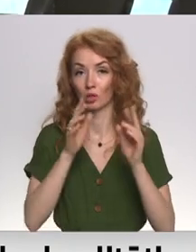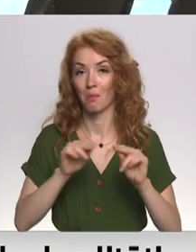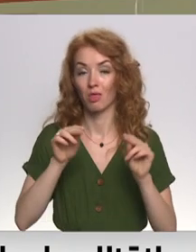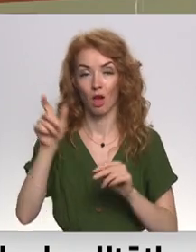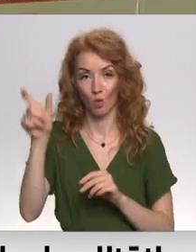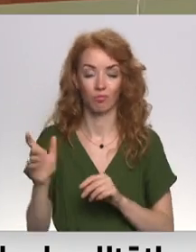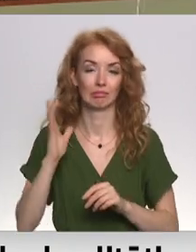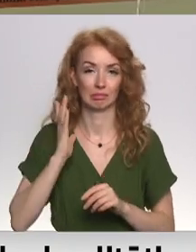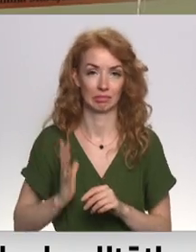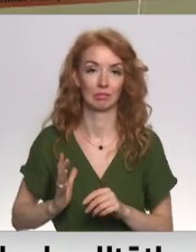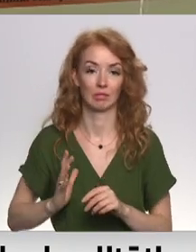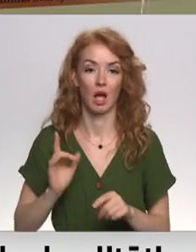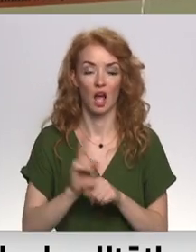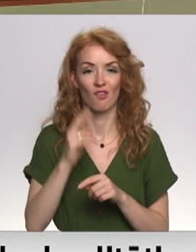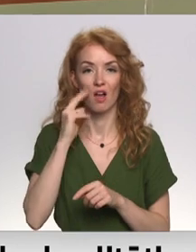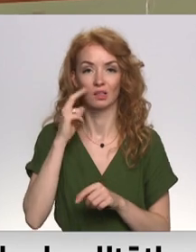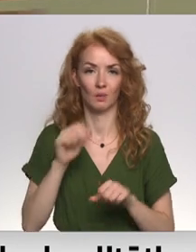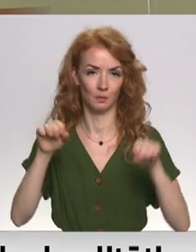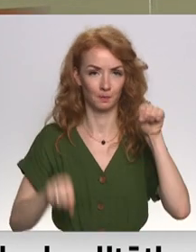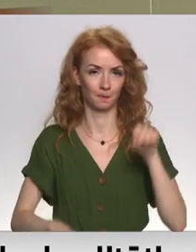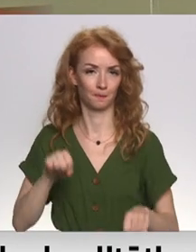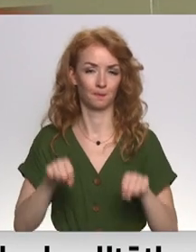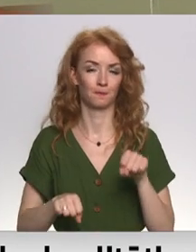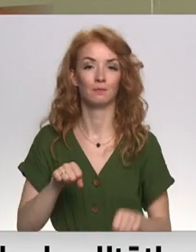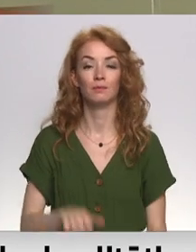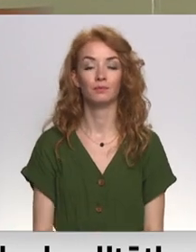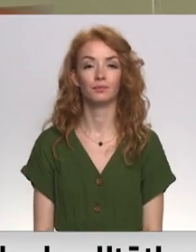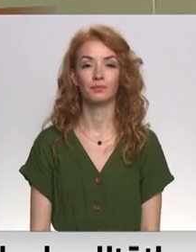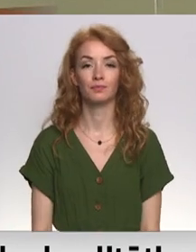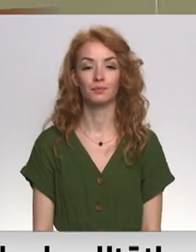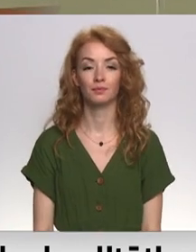saskarties arī par uzstājīgu vecāku attieksmi. Laura Jansone, Raivo Sarlainens, Vidzemes televīzija.